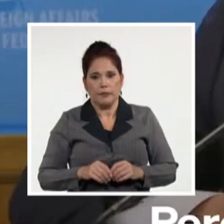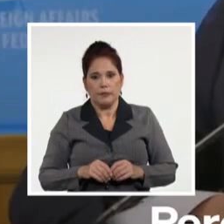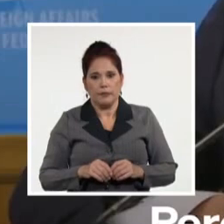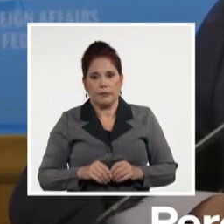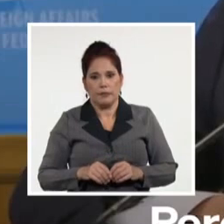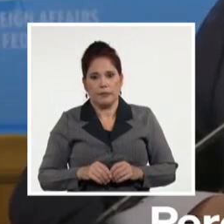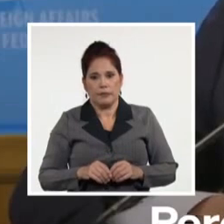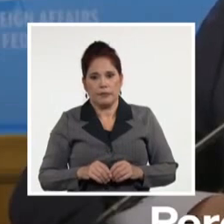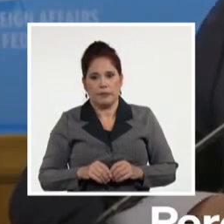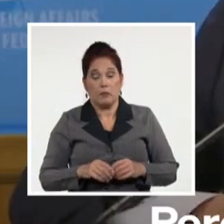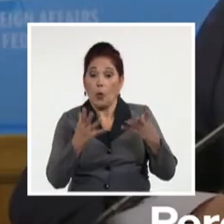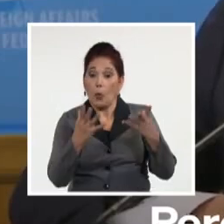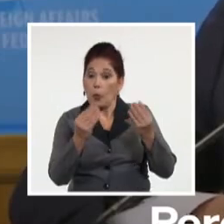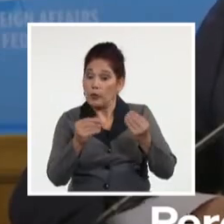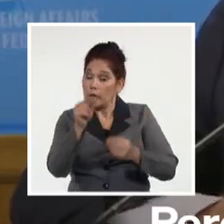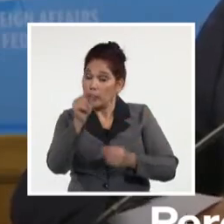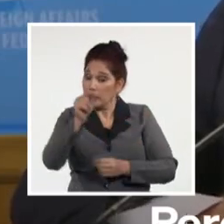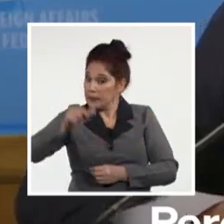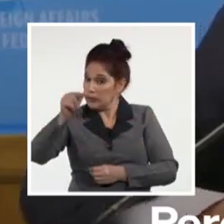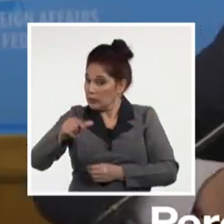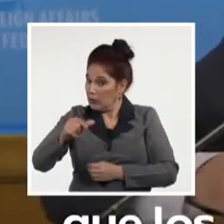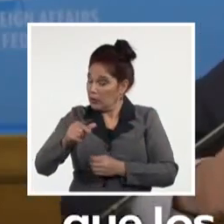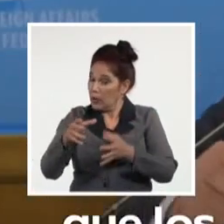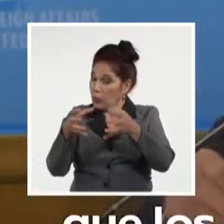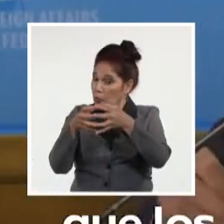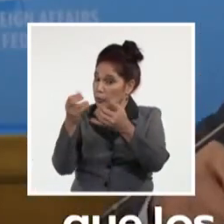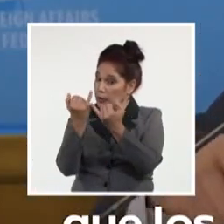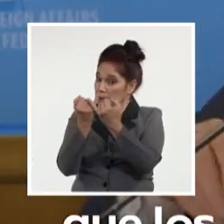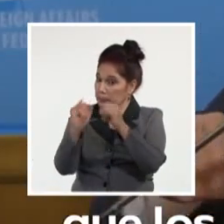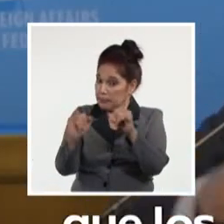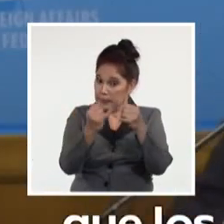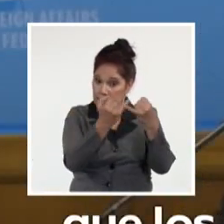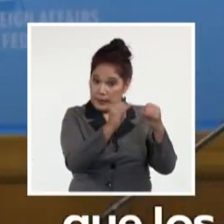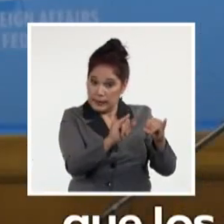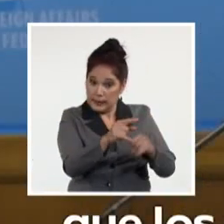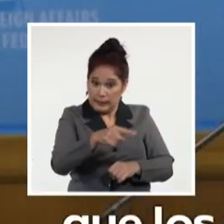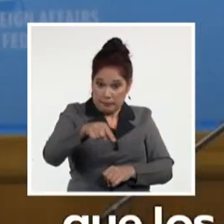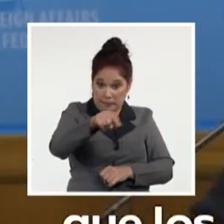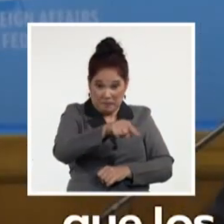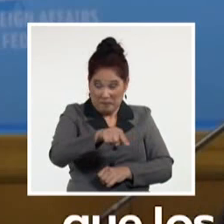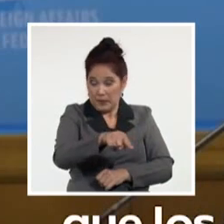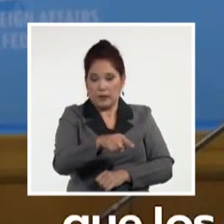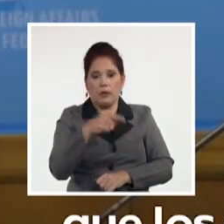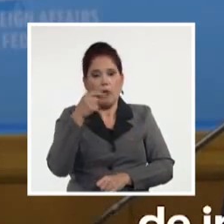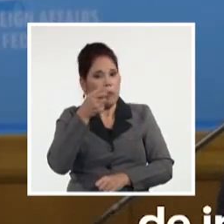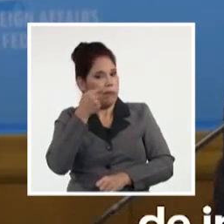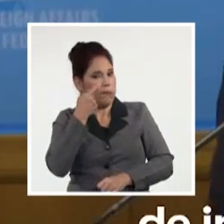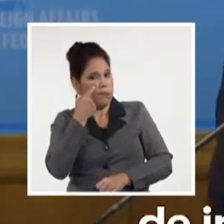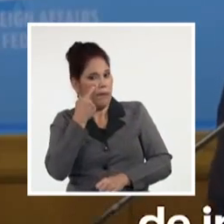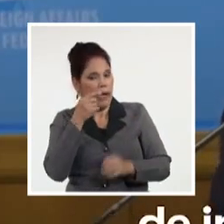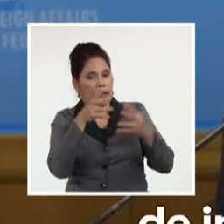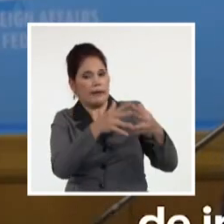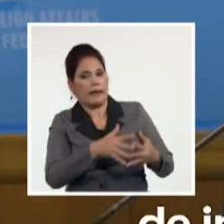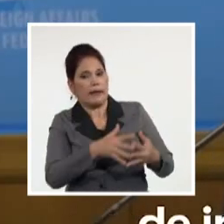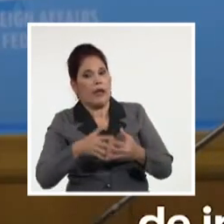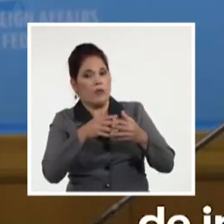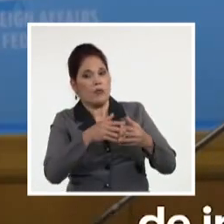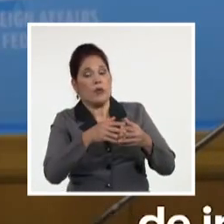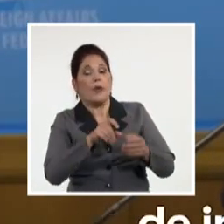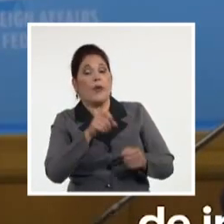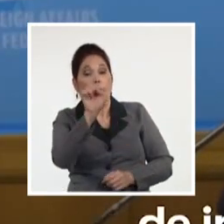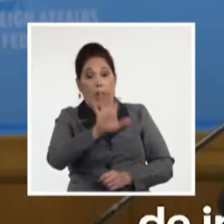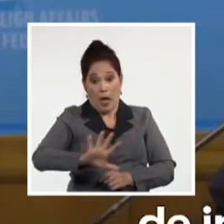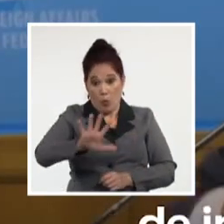многие пишут из независимых наблюдателей, что американцы и Европа делают ошибку, когда